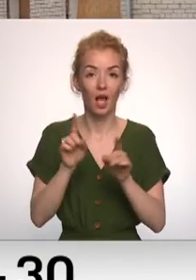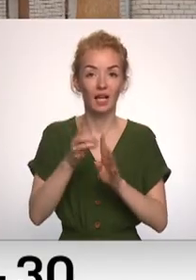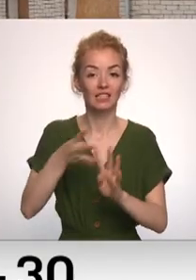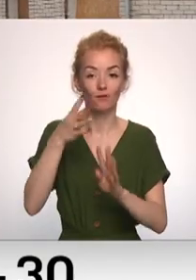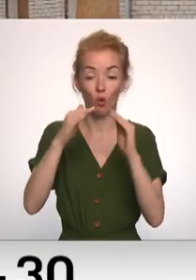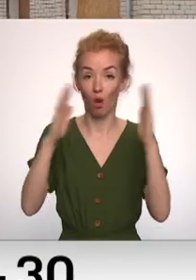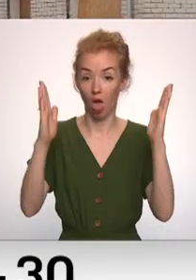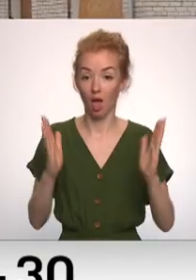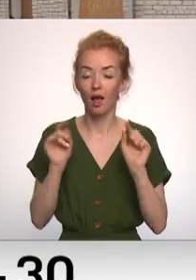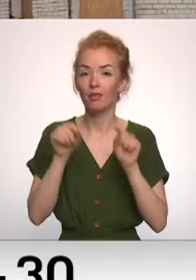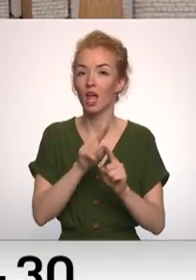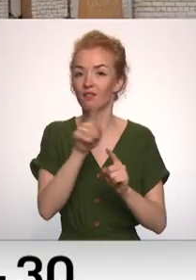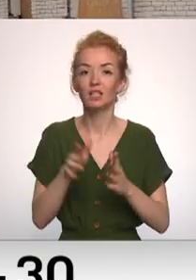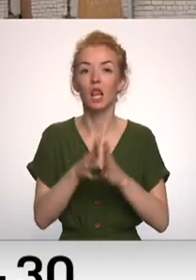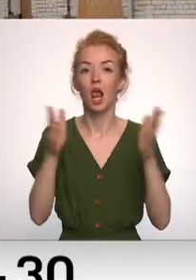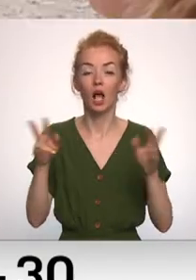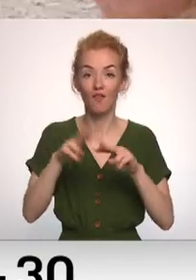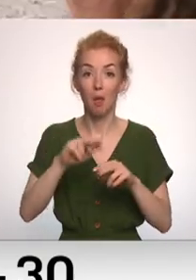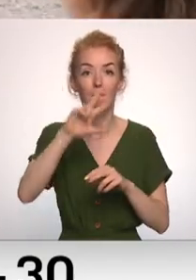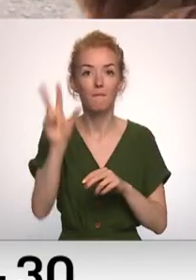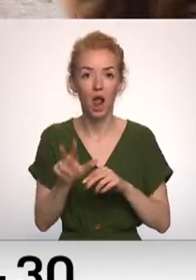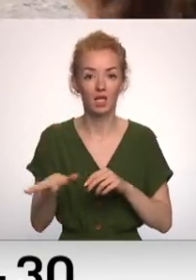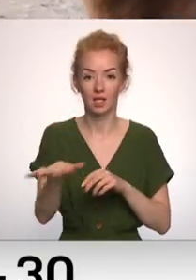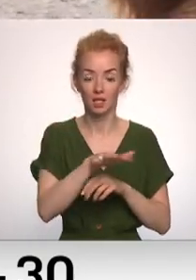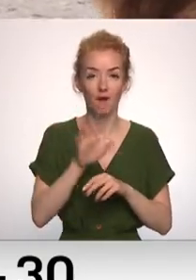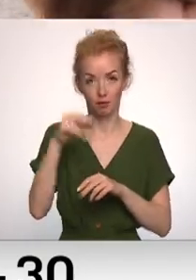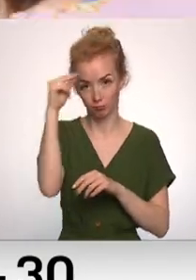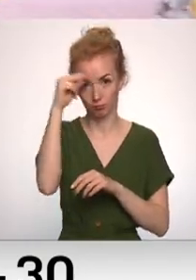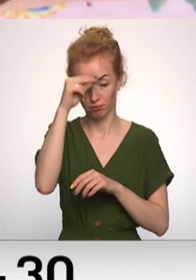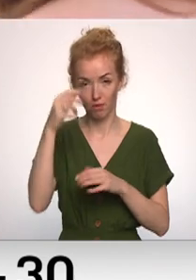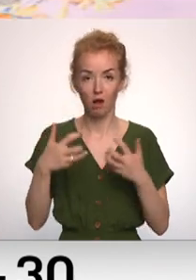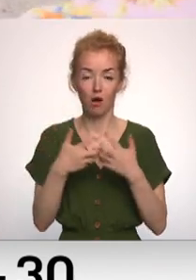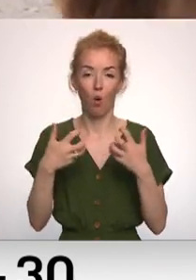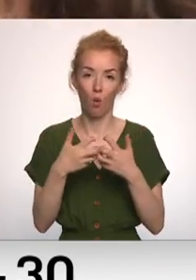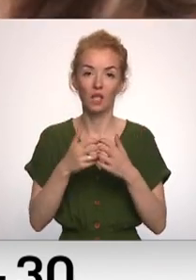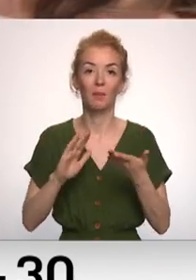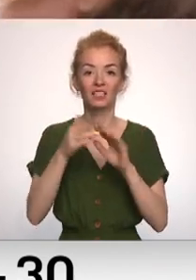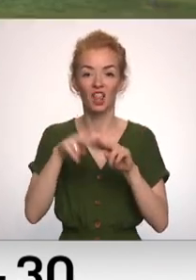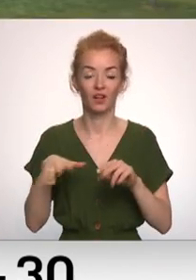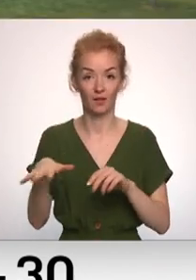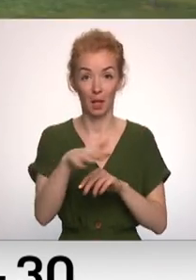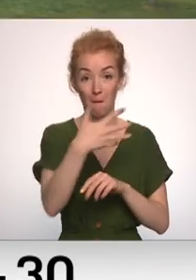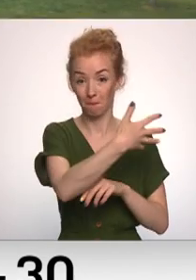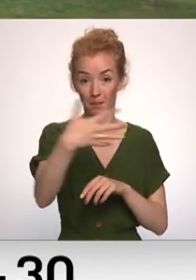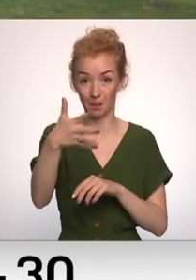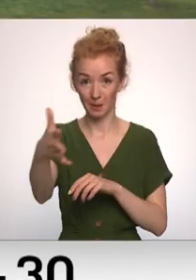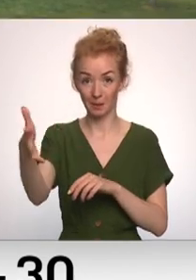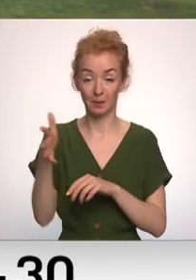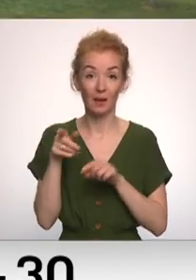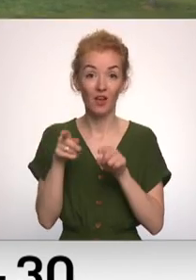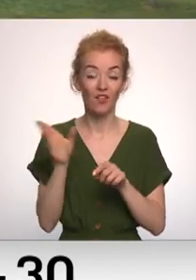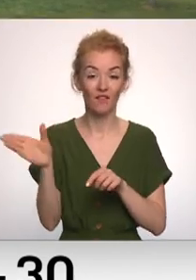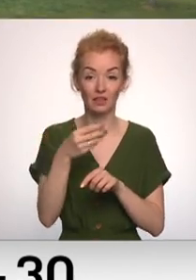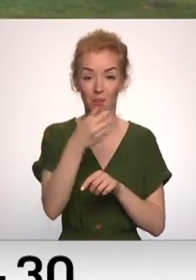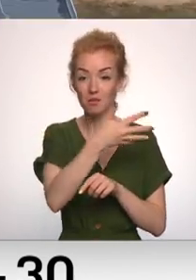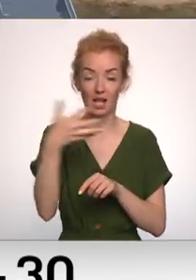dzīvokļu ēkas, jo te ir lielākā vieta Baltijā, kur trenēt kaujas iemaņas pilsētvidē. Šīs te piecstāvu mājas, bet jūs redzat, praktiski visiem piektie